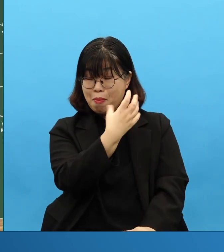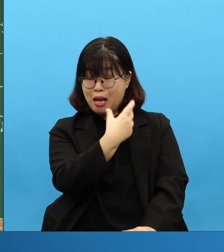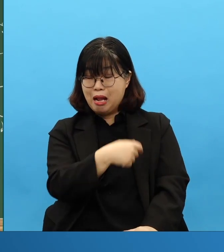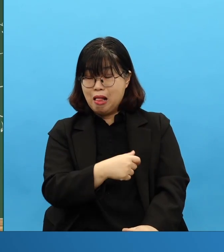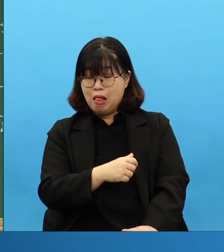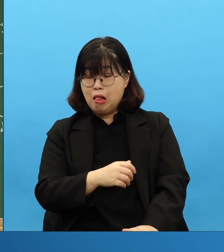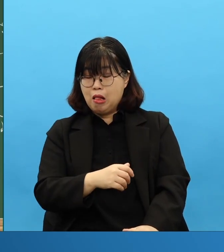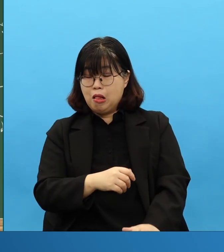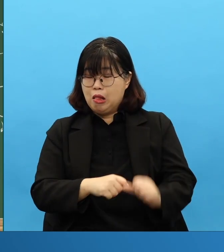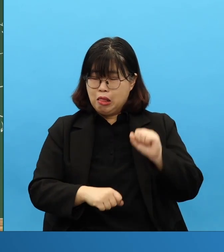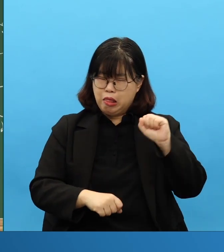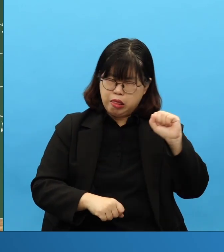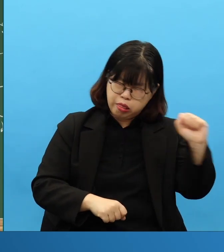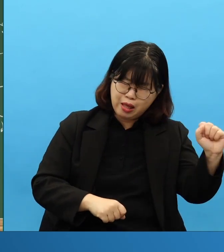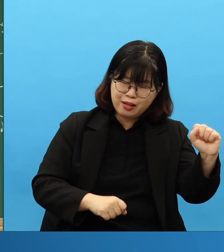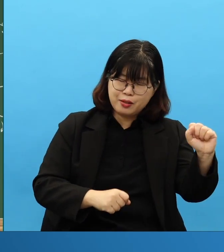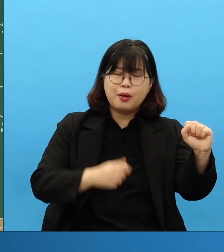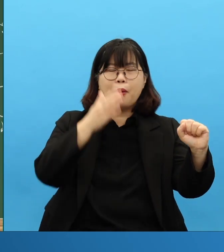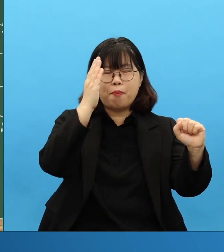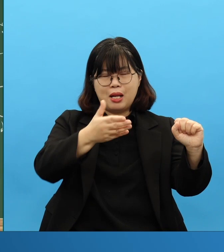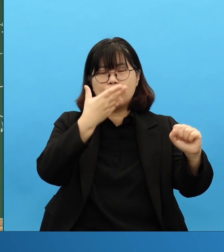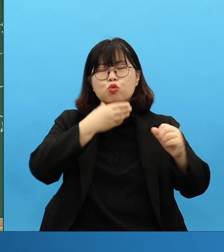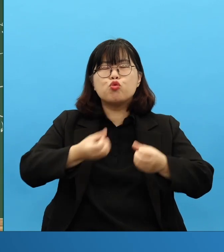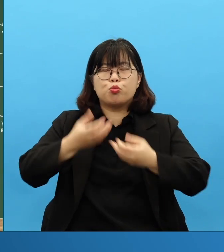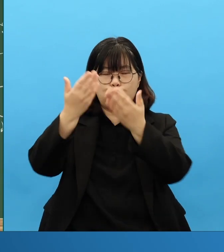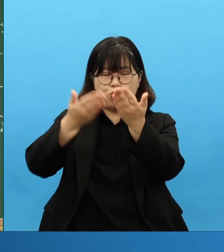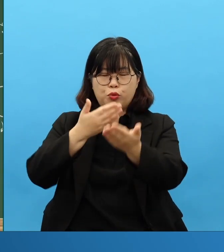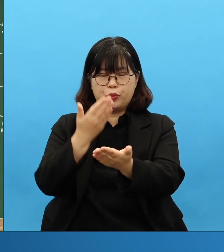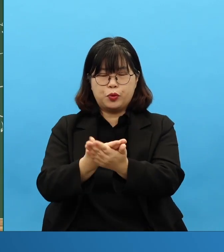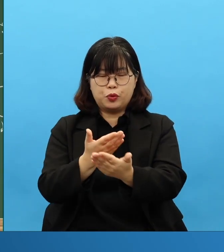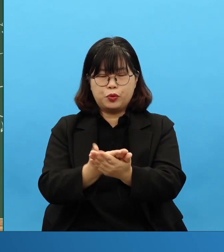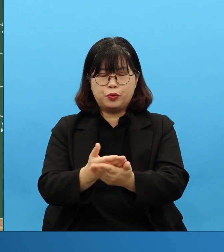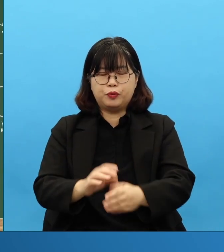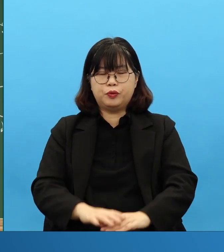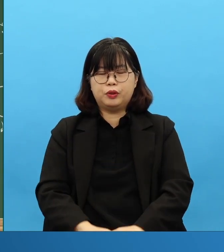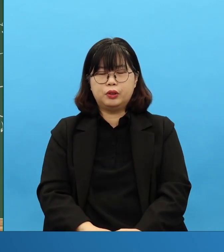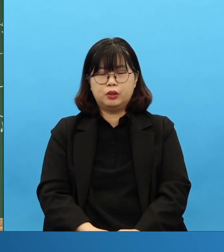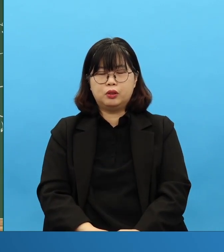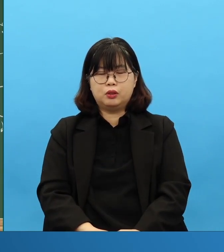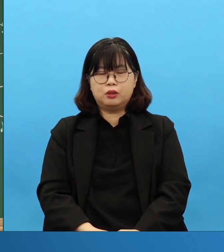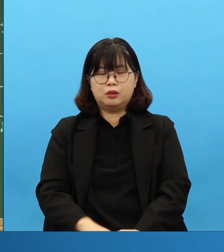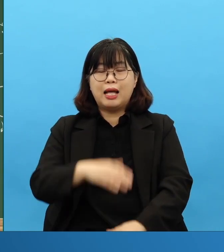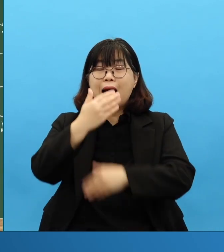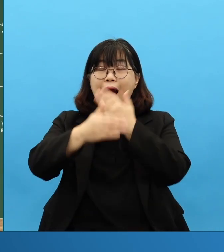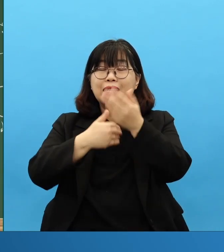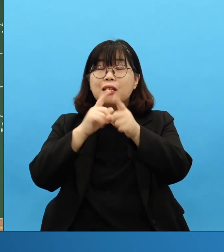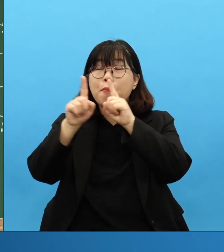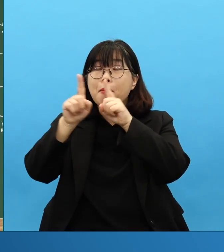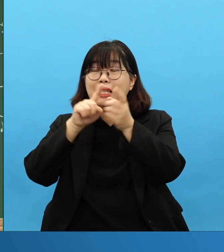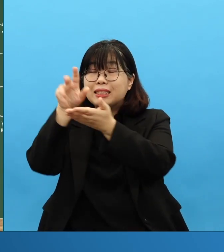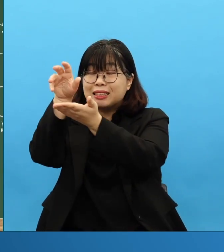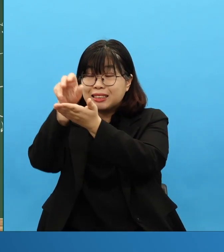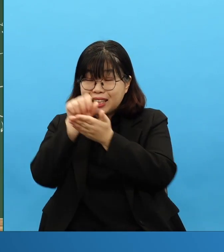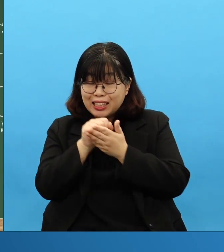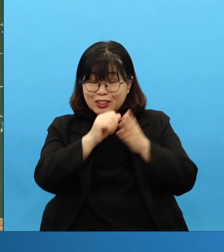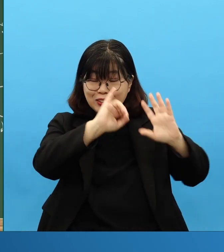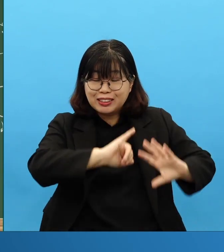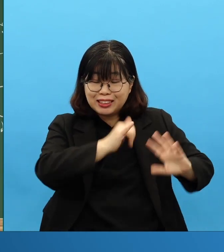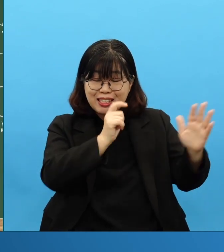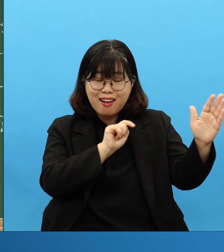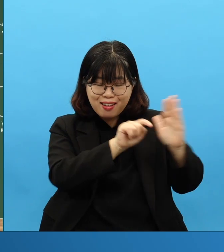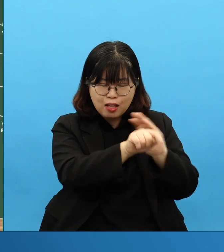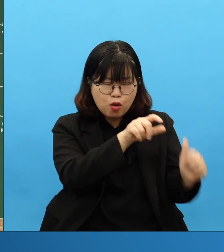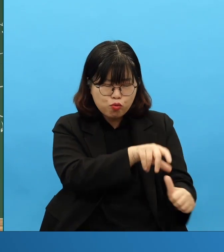않도록 축복해 주옵소서. 하나님의 말씀으로 세상 살리러 가는 증인이 되게